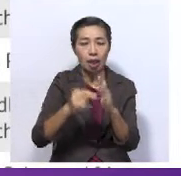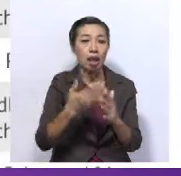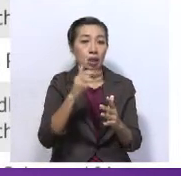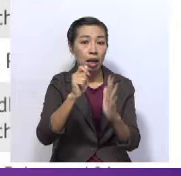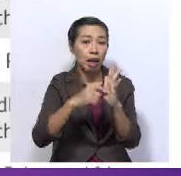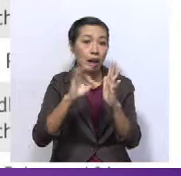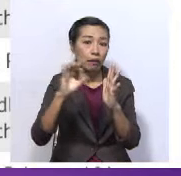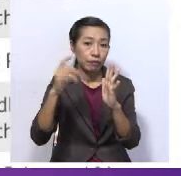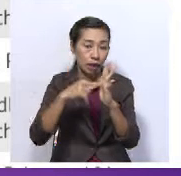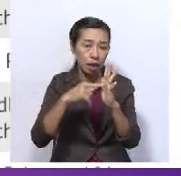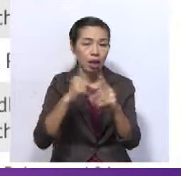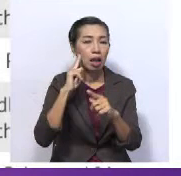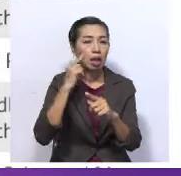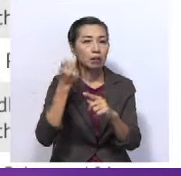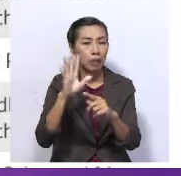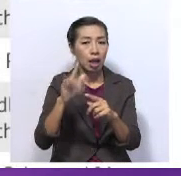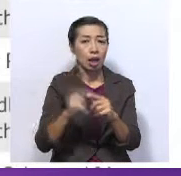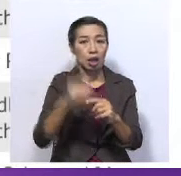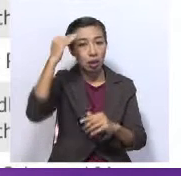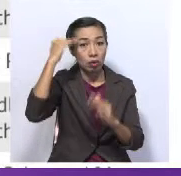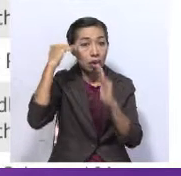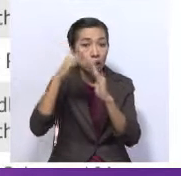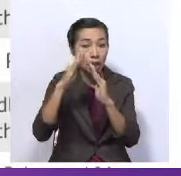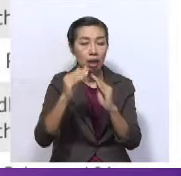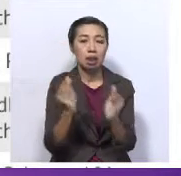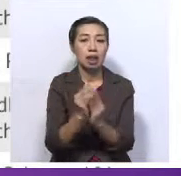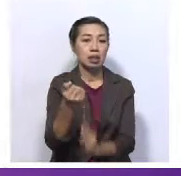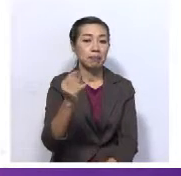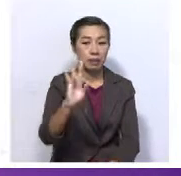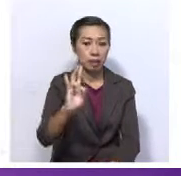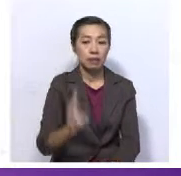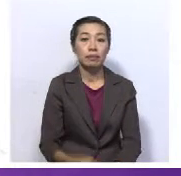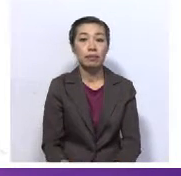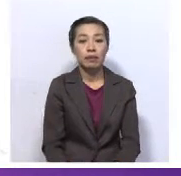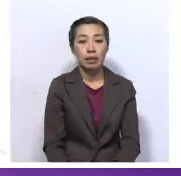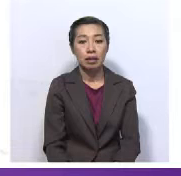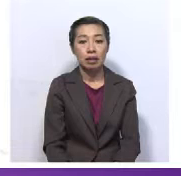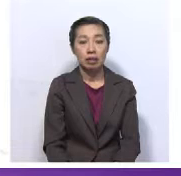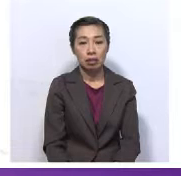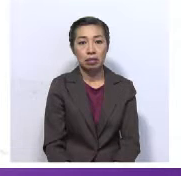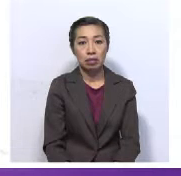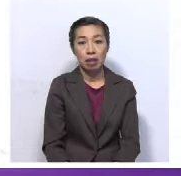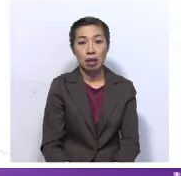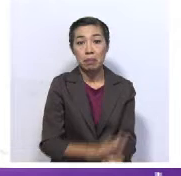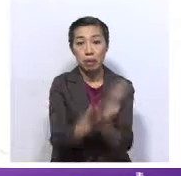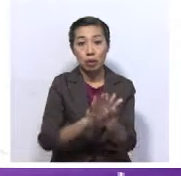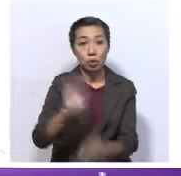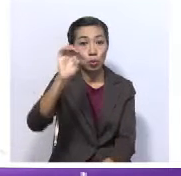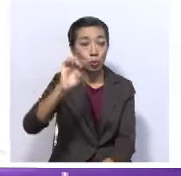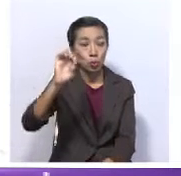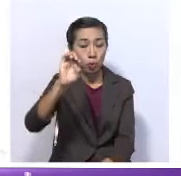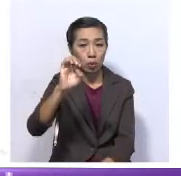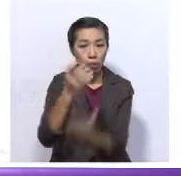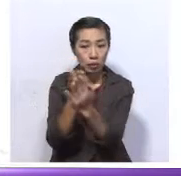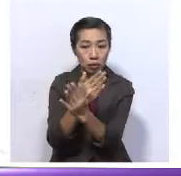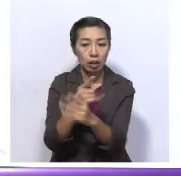น15คะแนนขณะที่เกาหลีเหนือมี17คะแนนค่ะทั้งนี้นะคะประเทศในแถบยุโรปตะวันตกมีคะแนนดัชนีเฉ